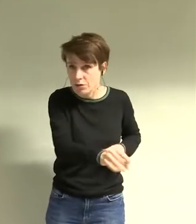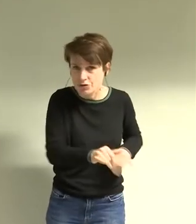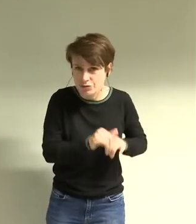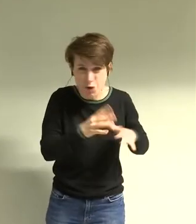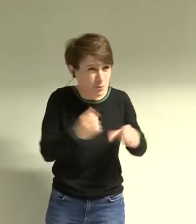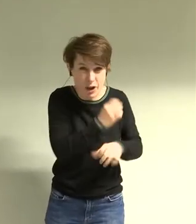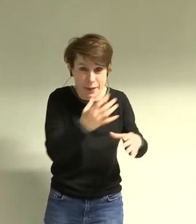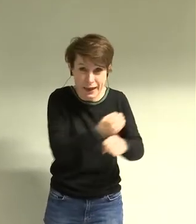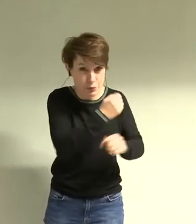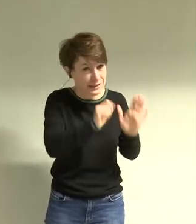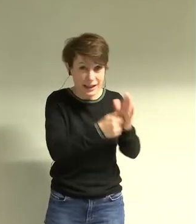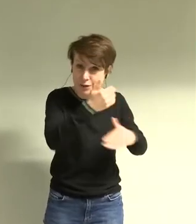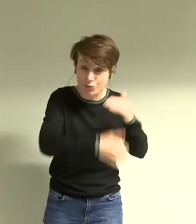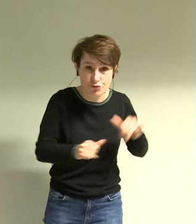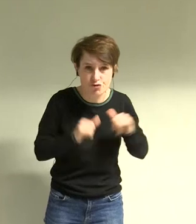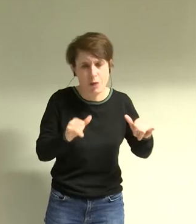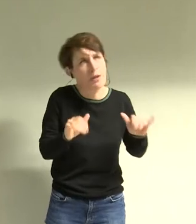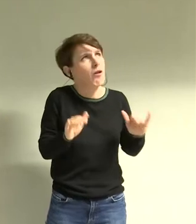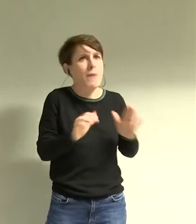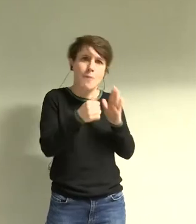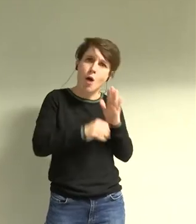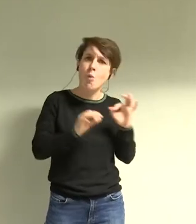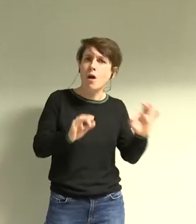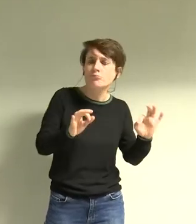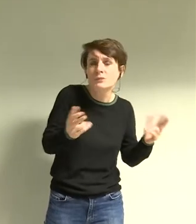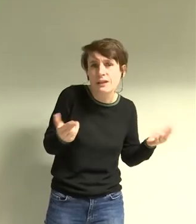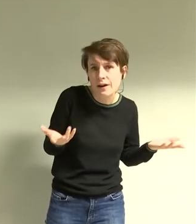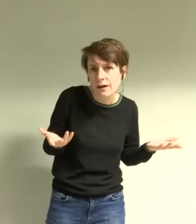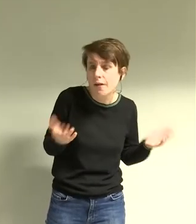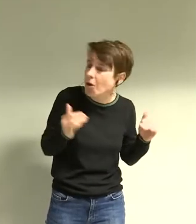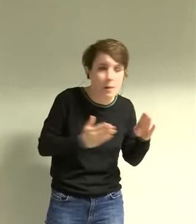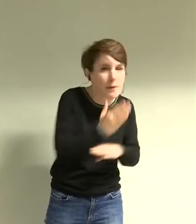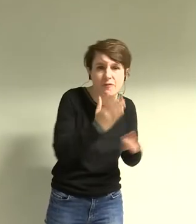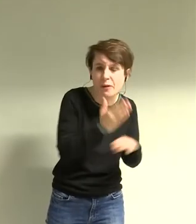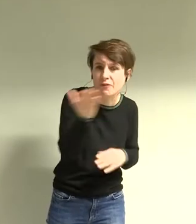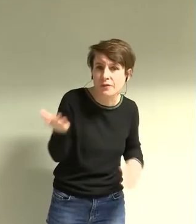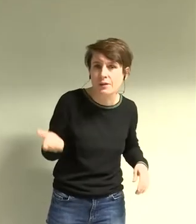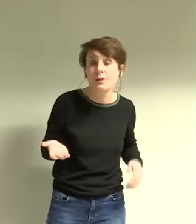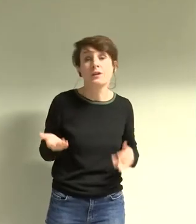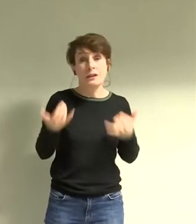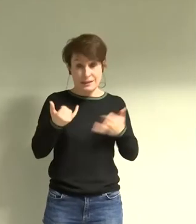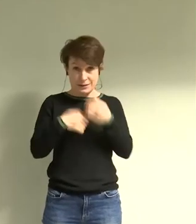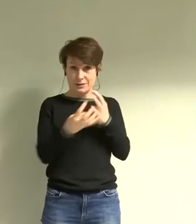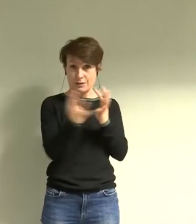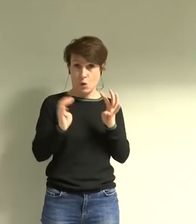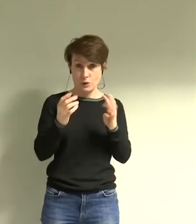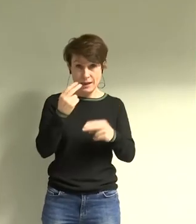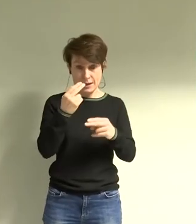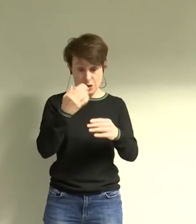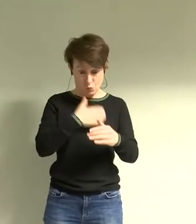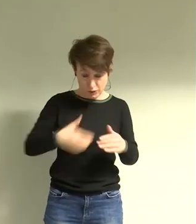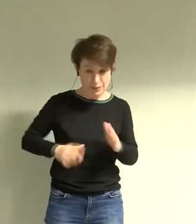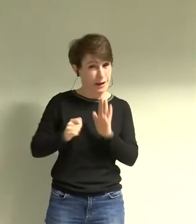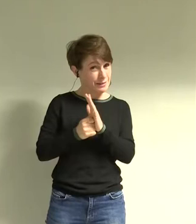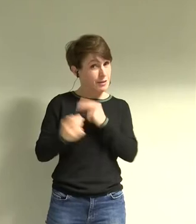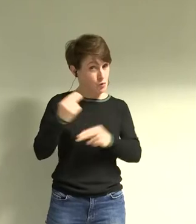pas très engageant ici même au conseil municipal en novembre quand il a